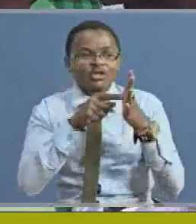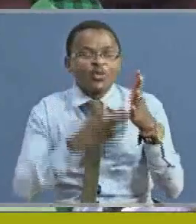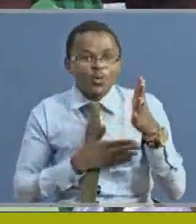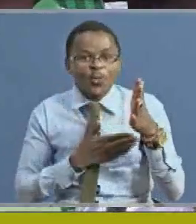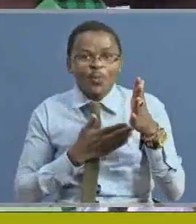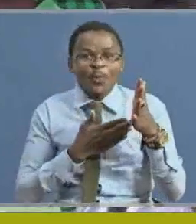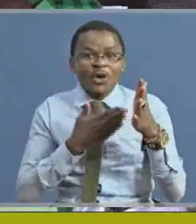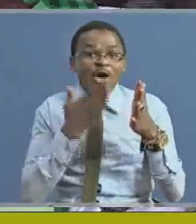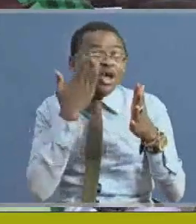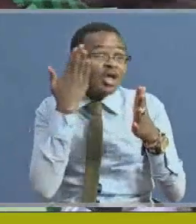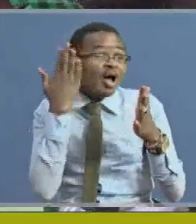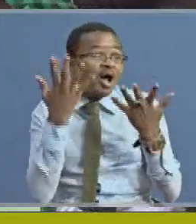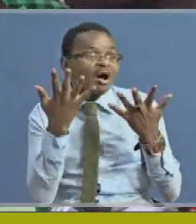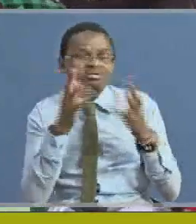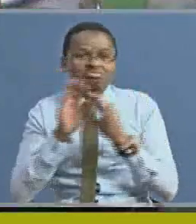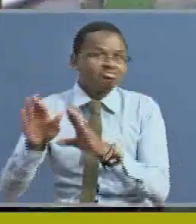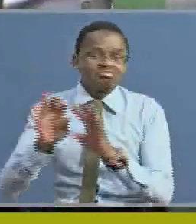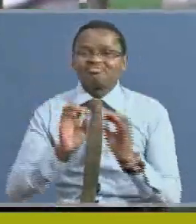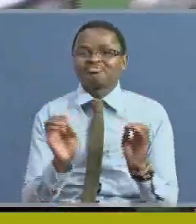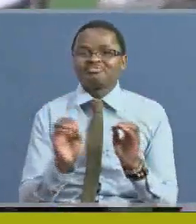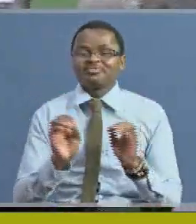uzungu bado hii utamaduni yetu si bado hatujaachilia.